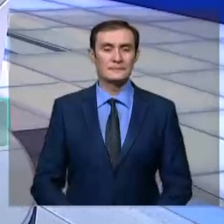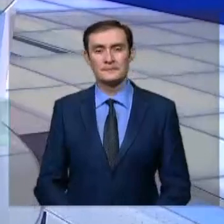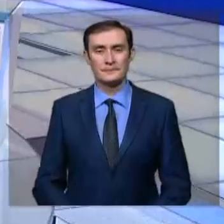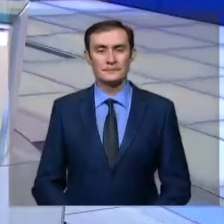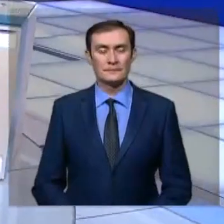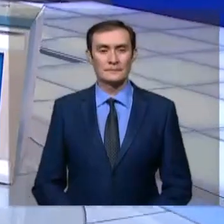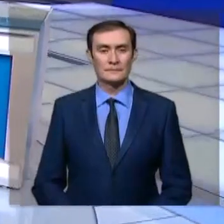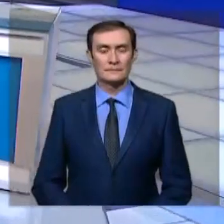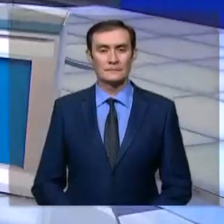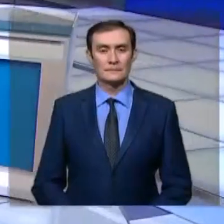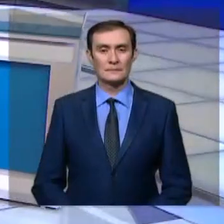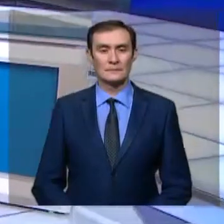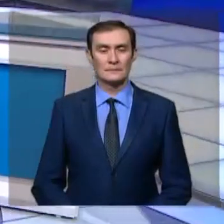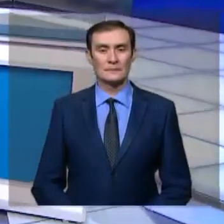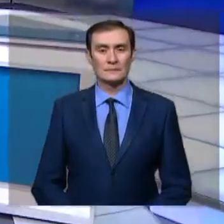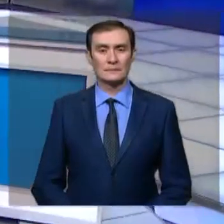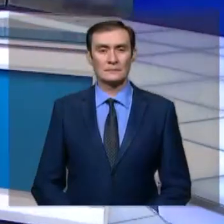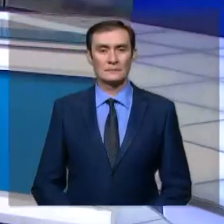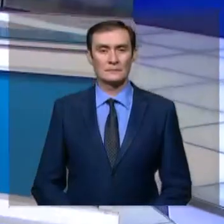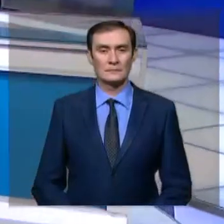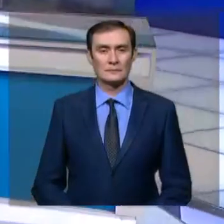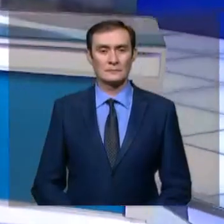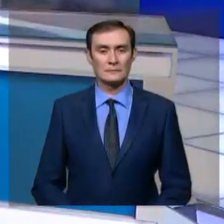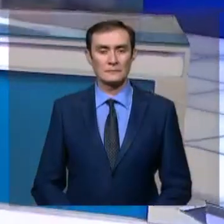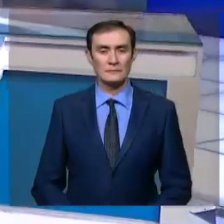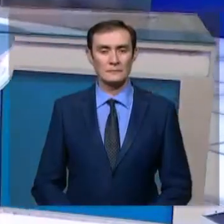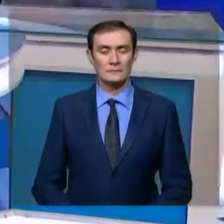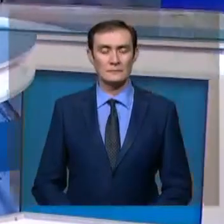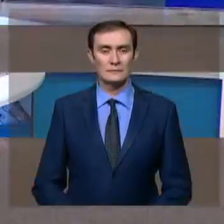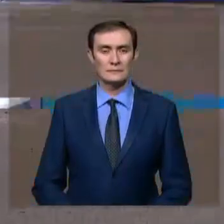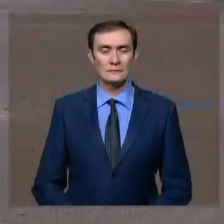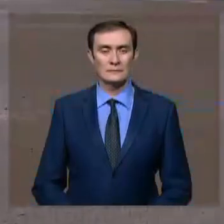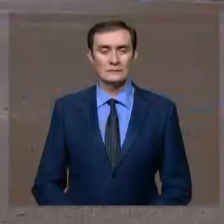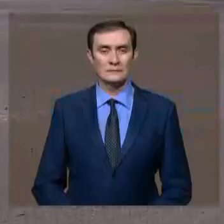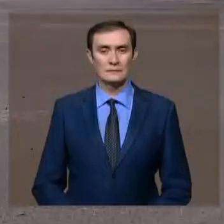Динара Жанбатырова. Сурдоперевод обеспечивает Хасан Исраилов. И коротко о главном.